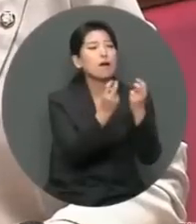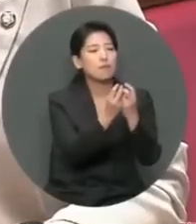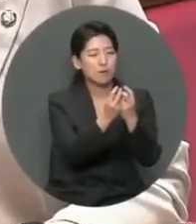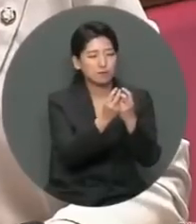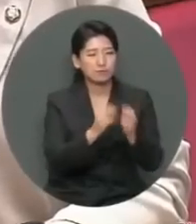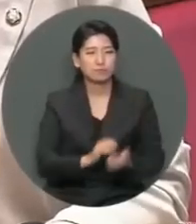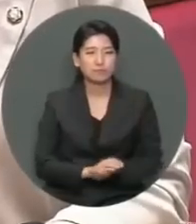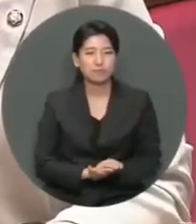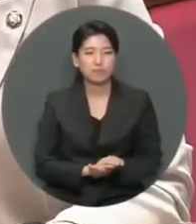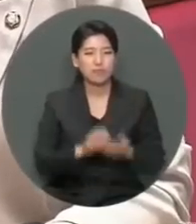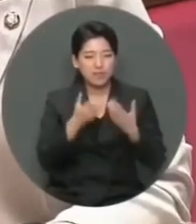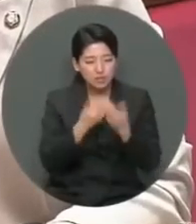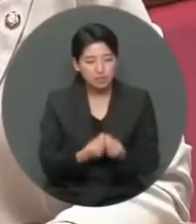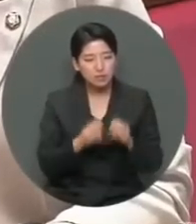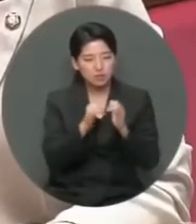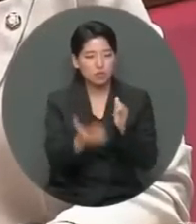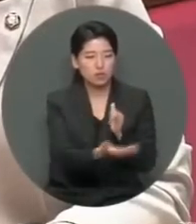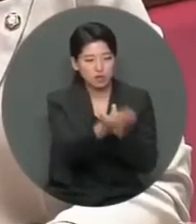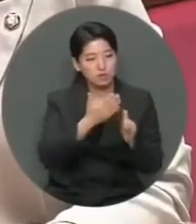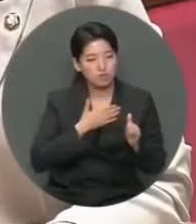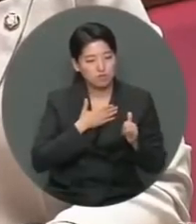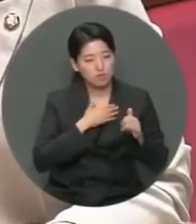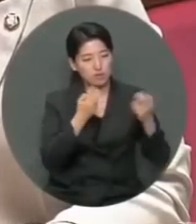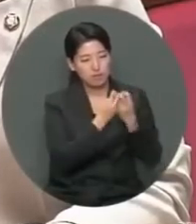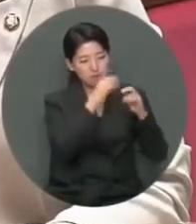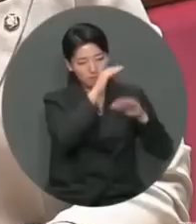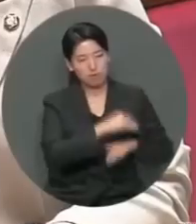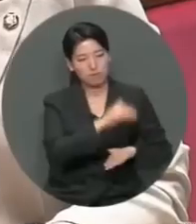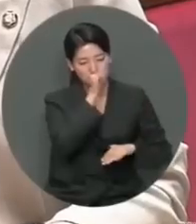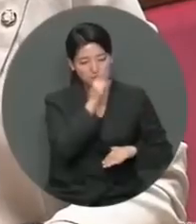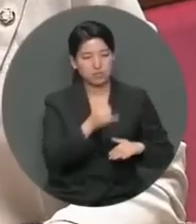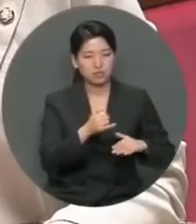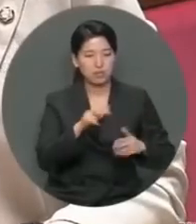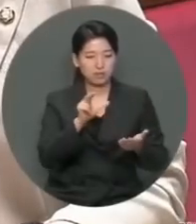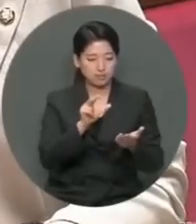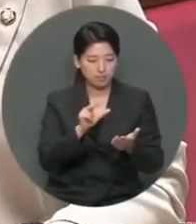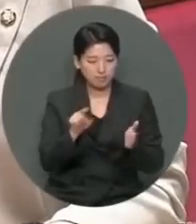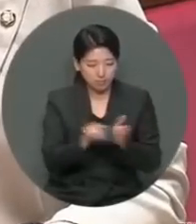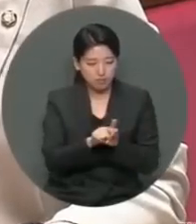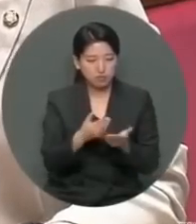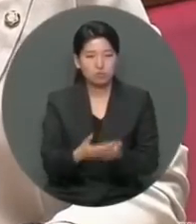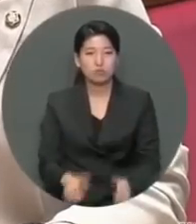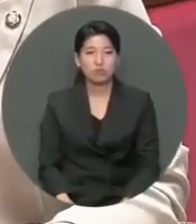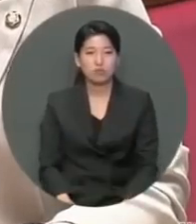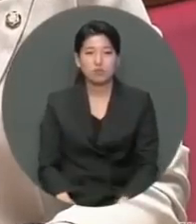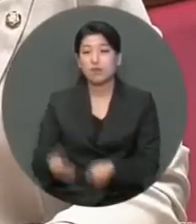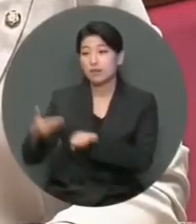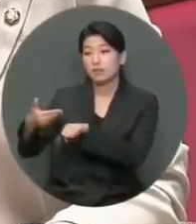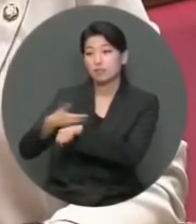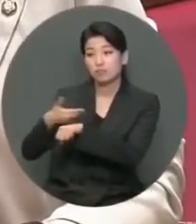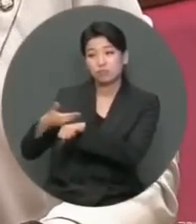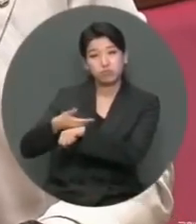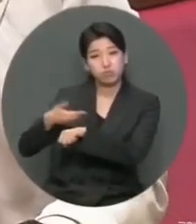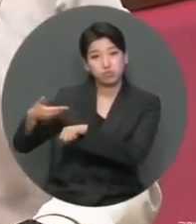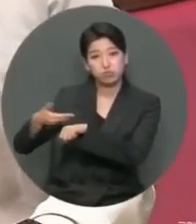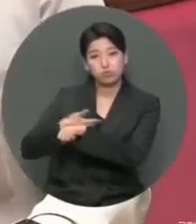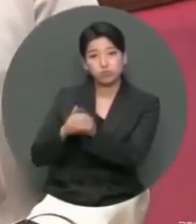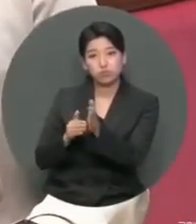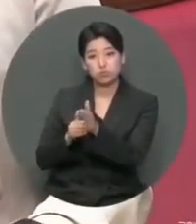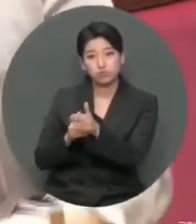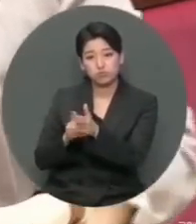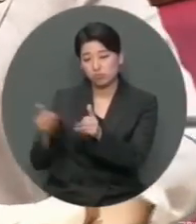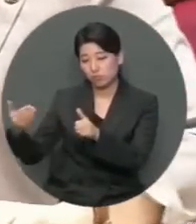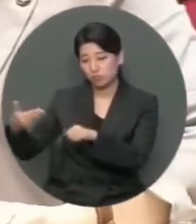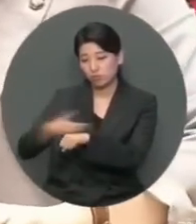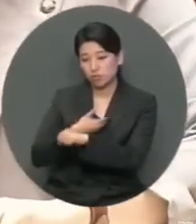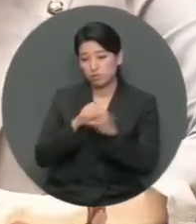약속을 받았습니다. 이런 얘기가 있어야 되는 거잖아요. 그런 건 아니고요. 그것을 수입하지 않는 그러한 그 우리가